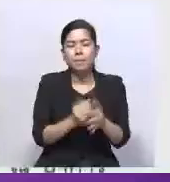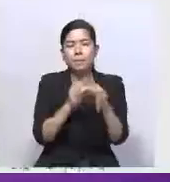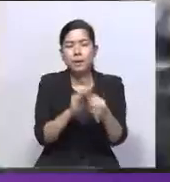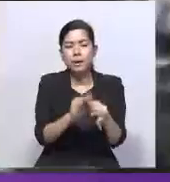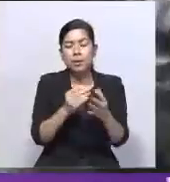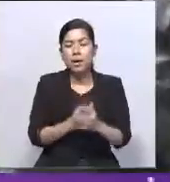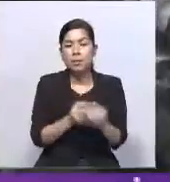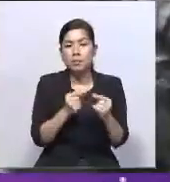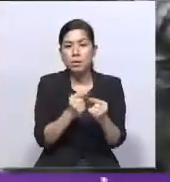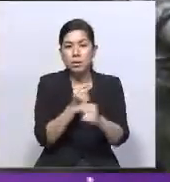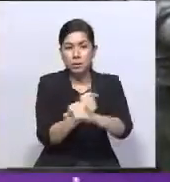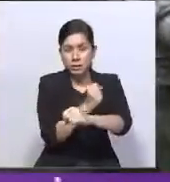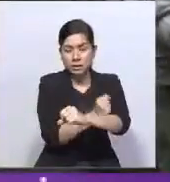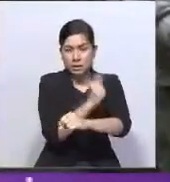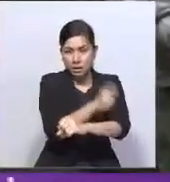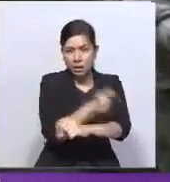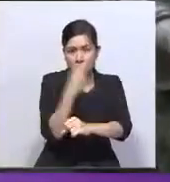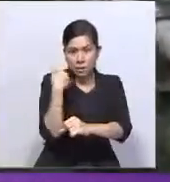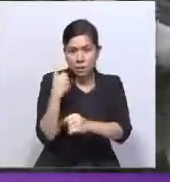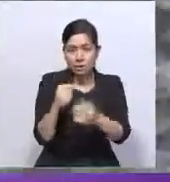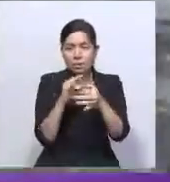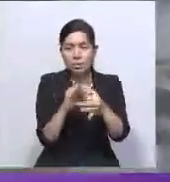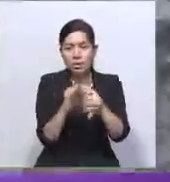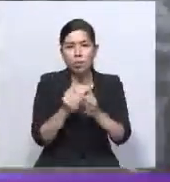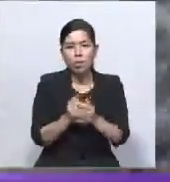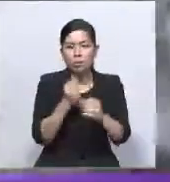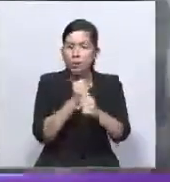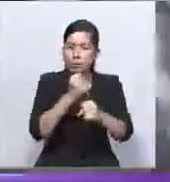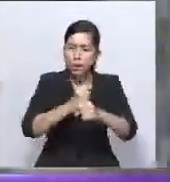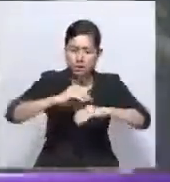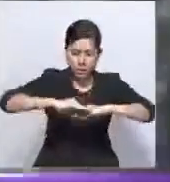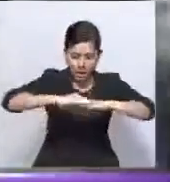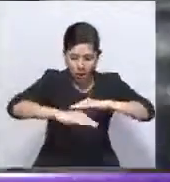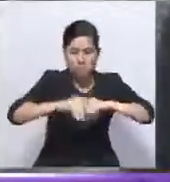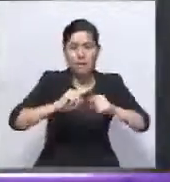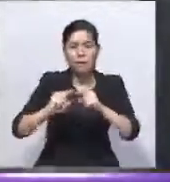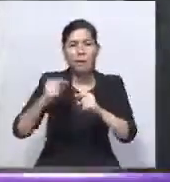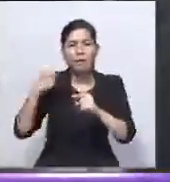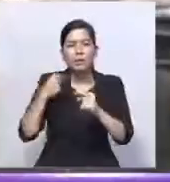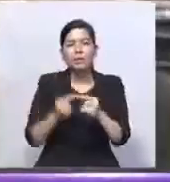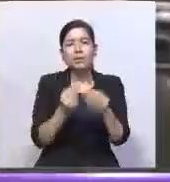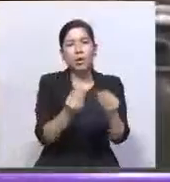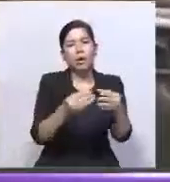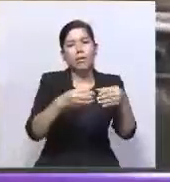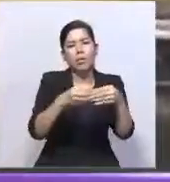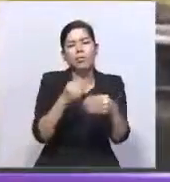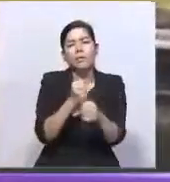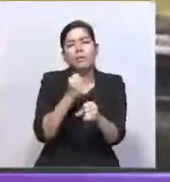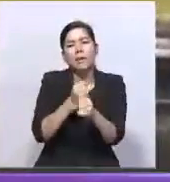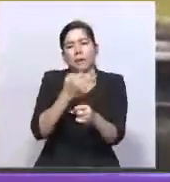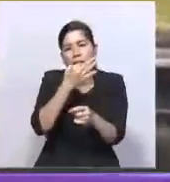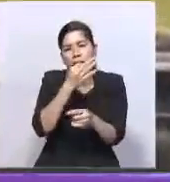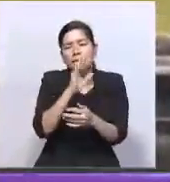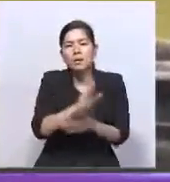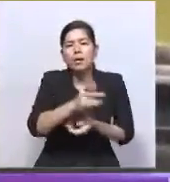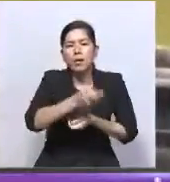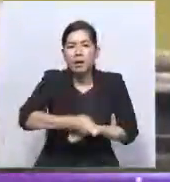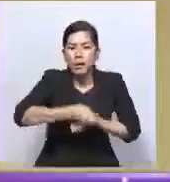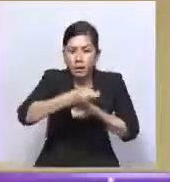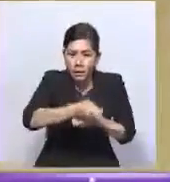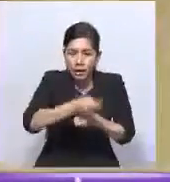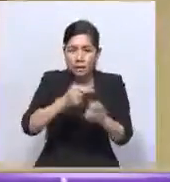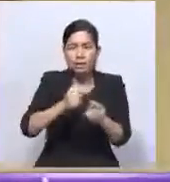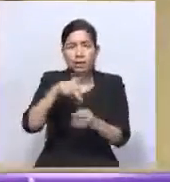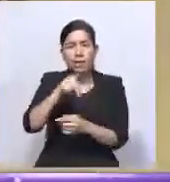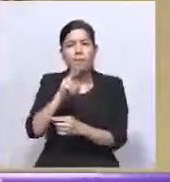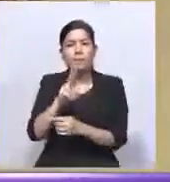การยกเว้นค่าตอบแทนสำหรับการก่อสร้างสิ่งล่วงล้ำลำน้ำให้กับผู้ประกอบอาชีพในภาคเกษตรหรือการประมง